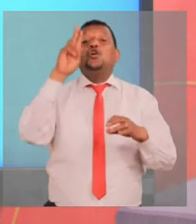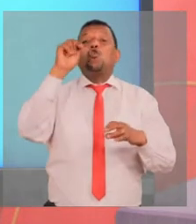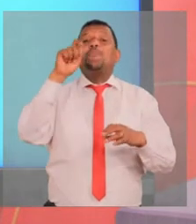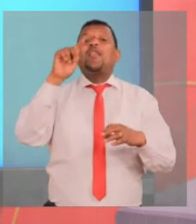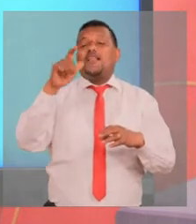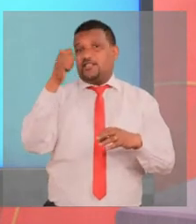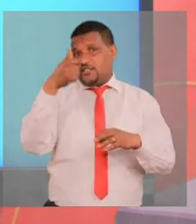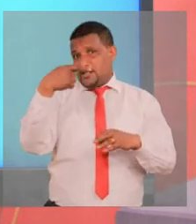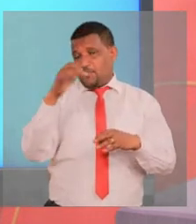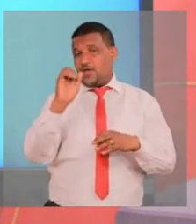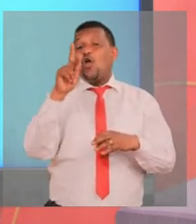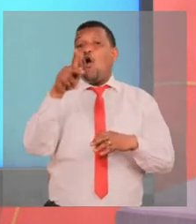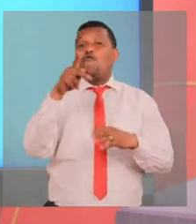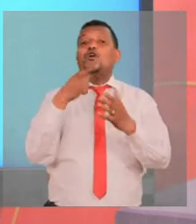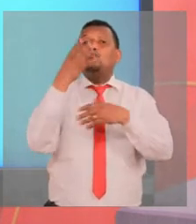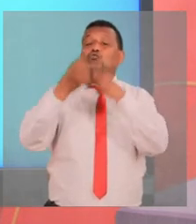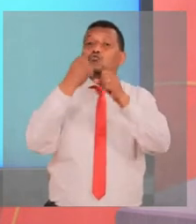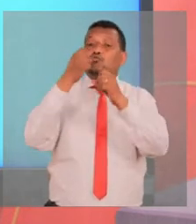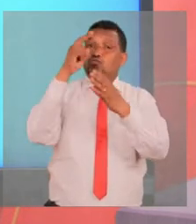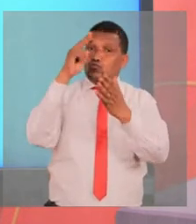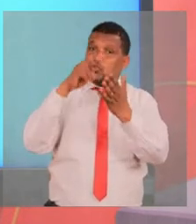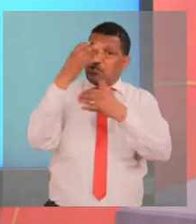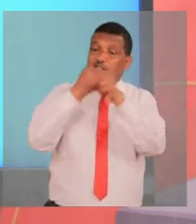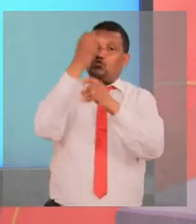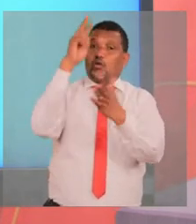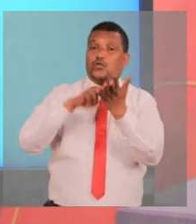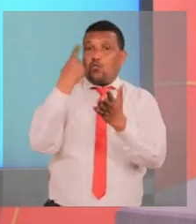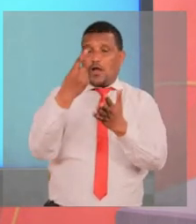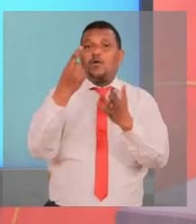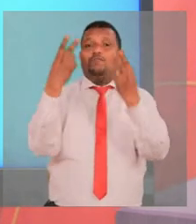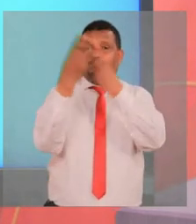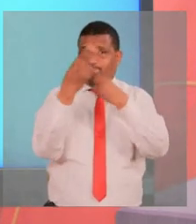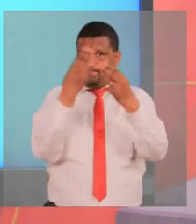90 नंबर वन